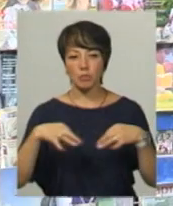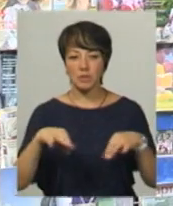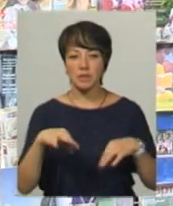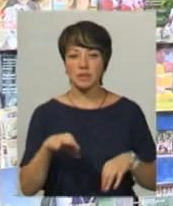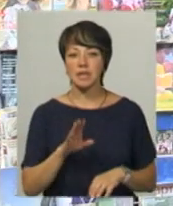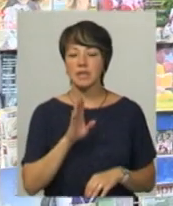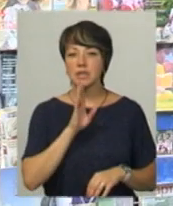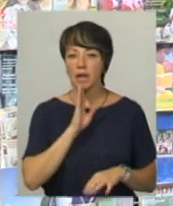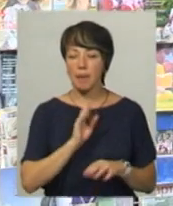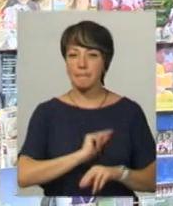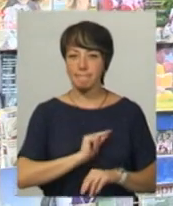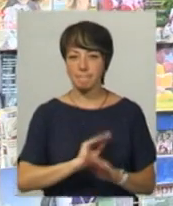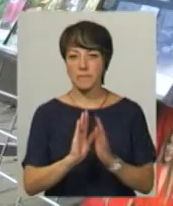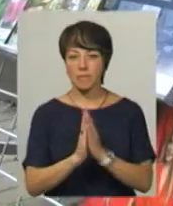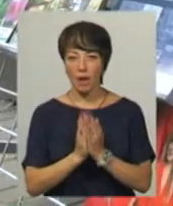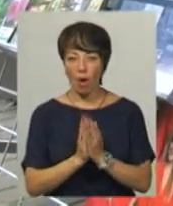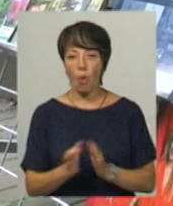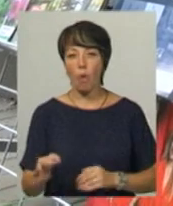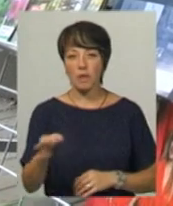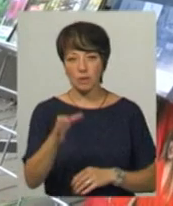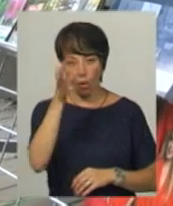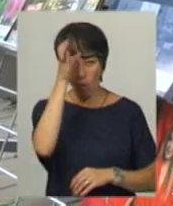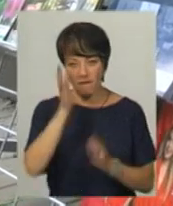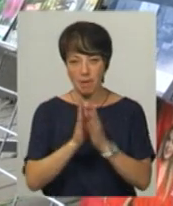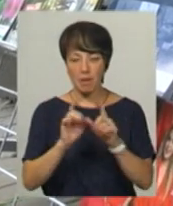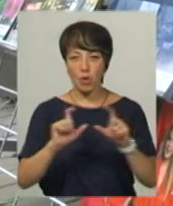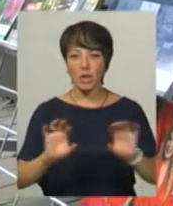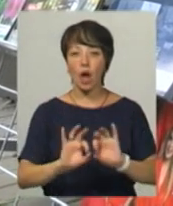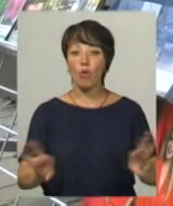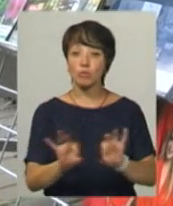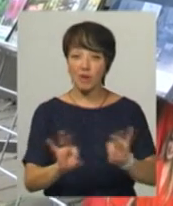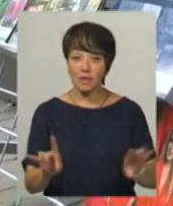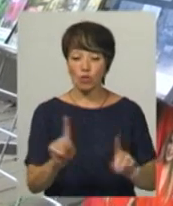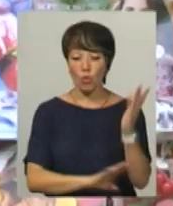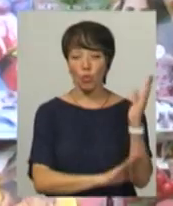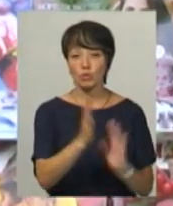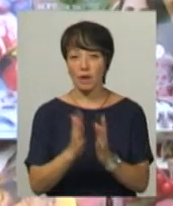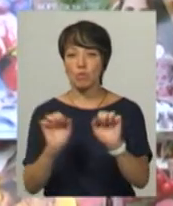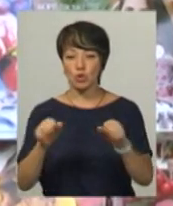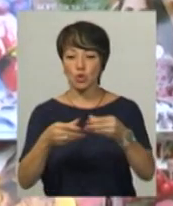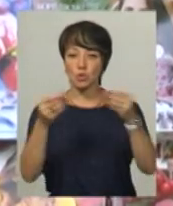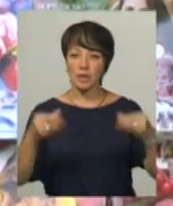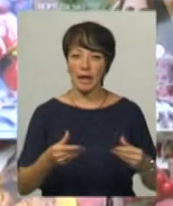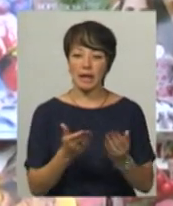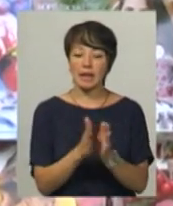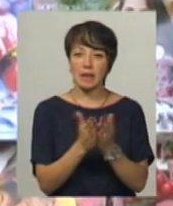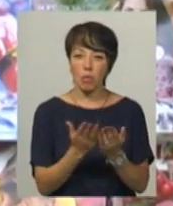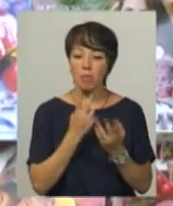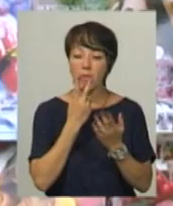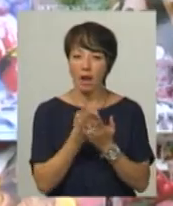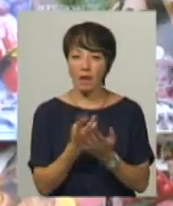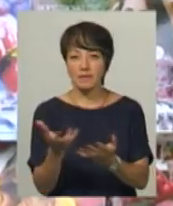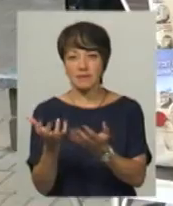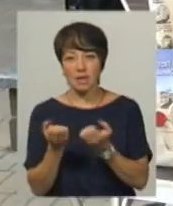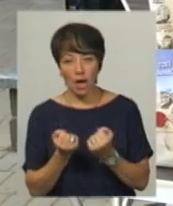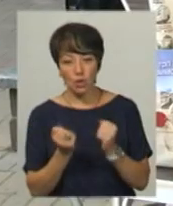Антонюк, бібліотекар Хмельницької обласної універсальної наукової бібліотеки, розповідає, що у сквері можна журнал чи книгу переглянути. Але щоб взяти